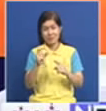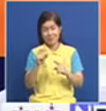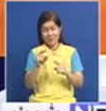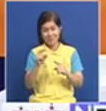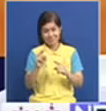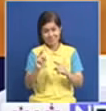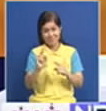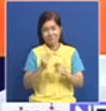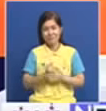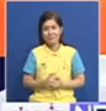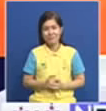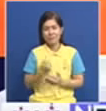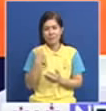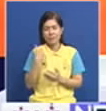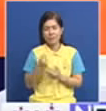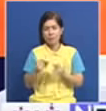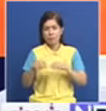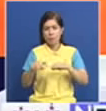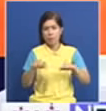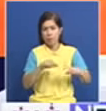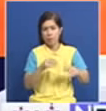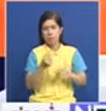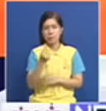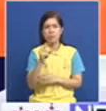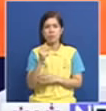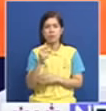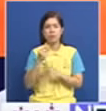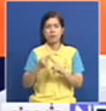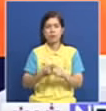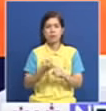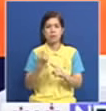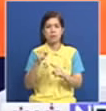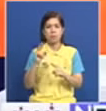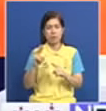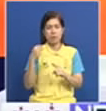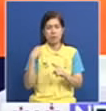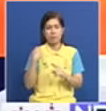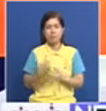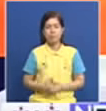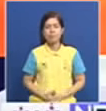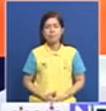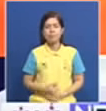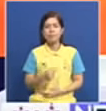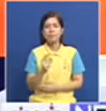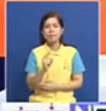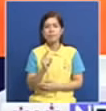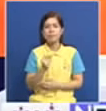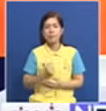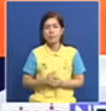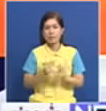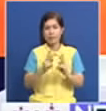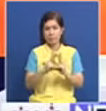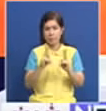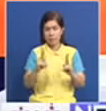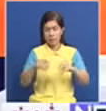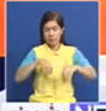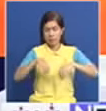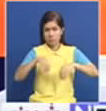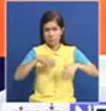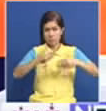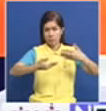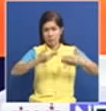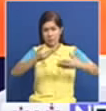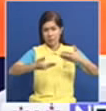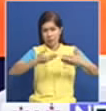ท่านั้นเองนะครับเตรียมสุขภาพให้พร้อม11ธันวาคมนี้เราจะมาสร้างประวัติศาสตร์หน้าใหม่กันขณะที่คณะกรรมการในการจัดกิจกรรม